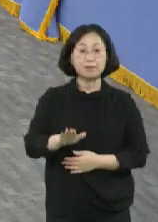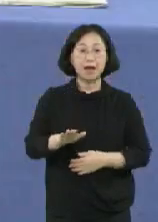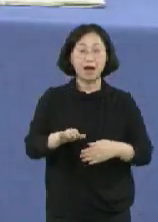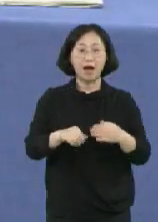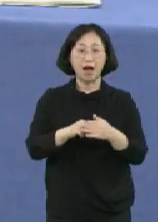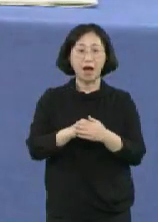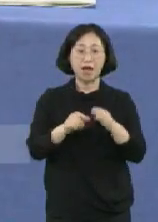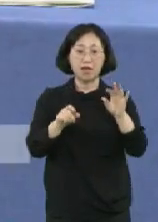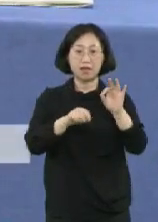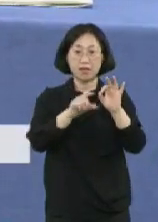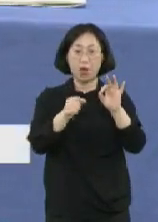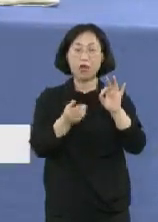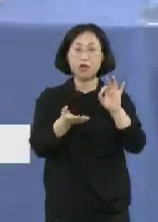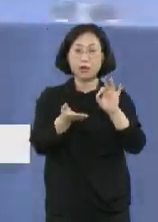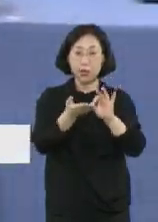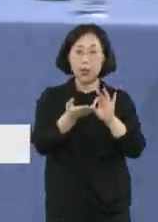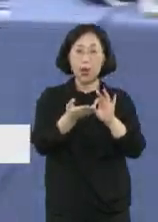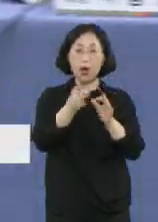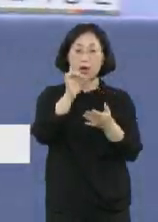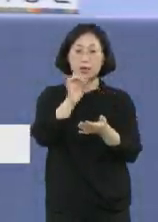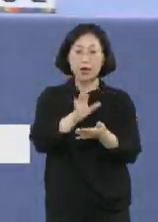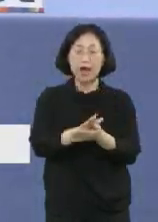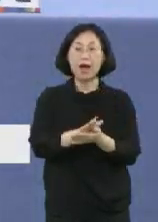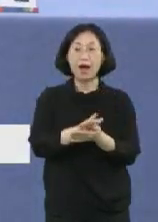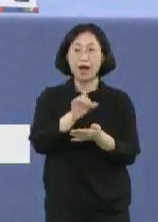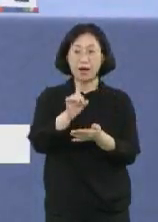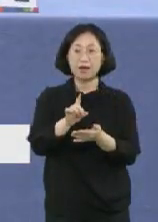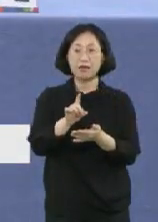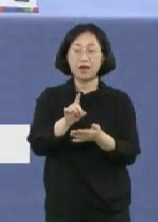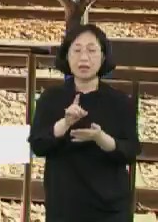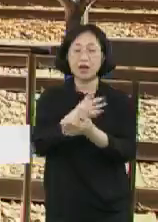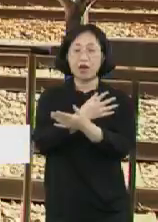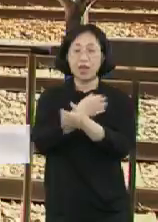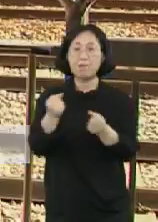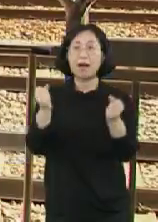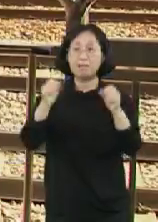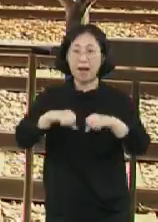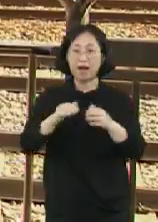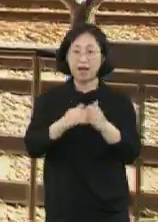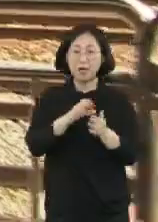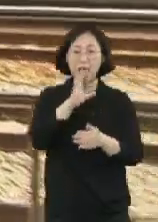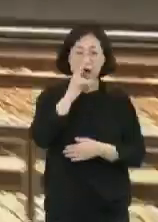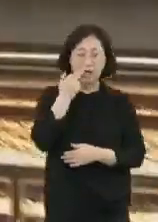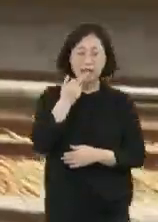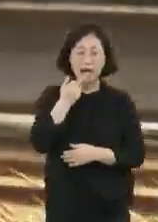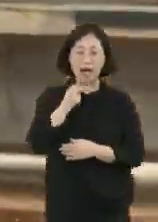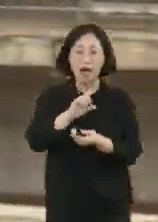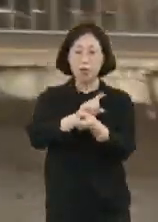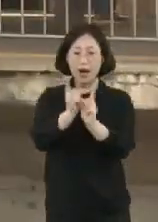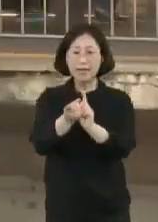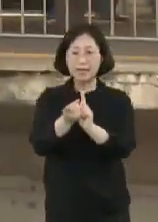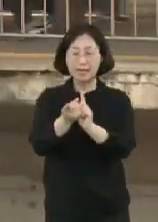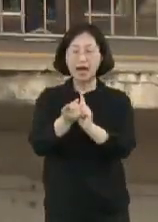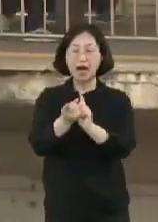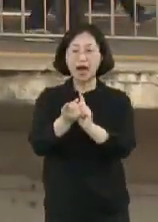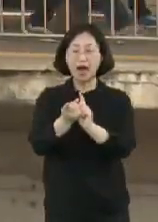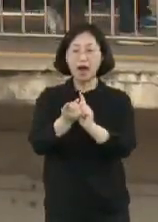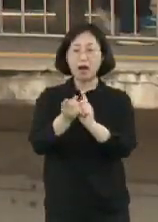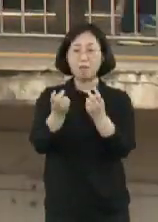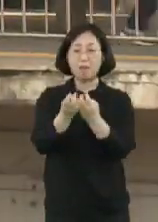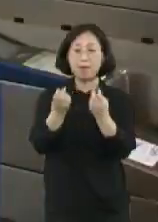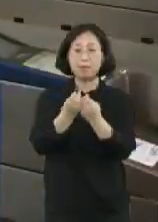초 충남도가 충남형 알뜰카드 도입을 위한 업무 협약까지 체결했고 아산시와 환승 할인 시스템이 달라지는